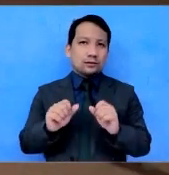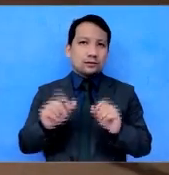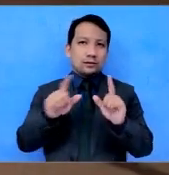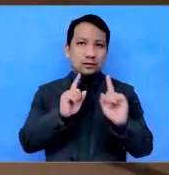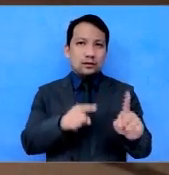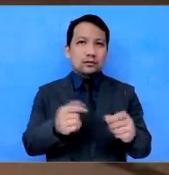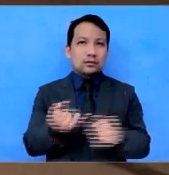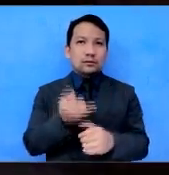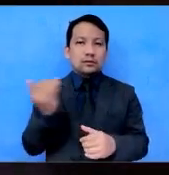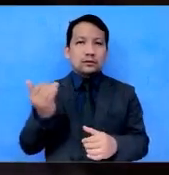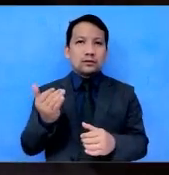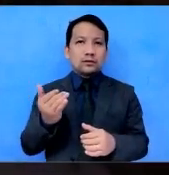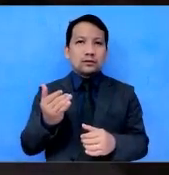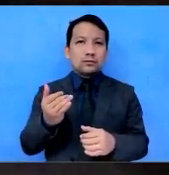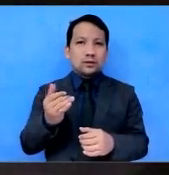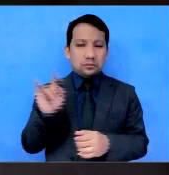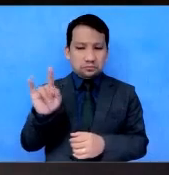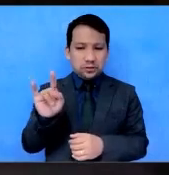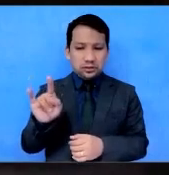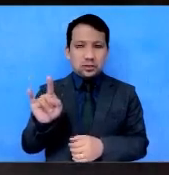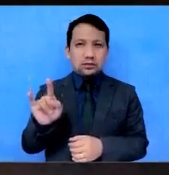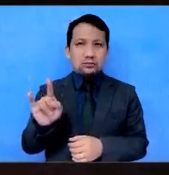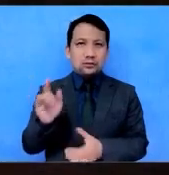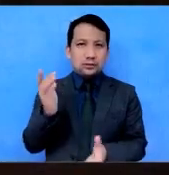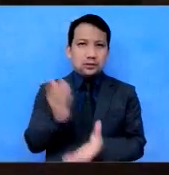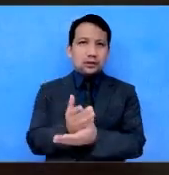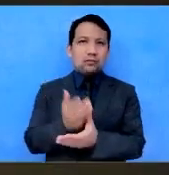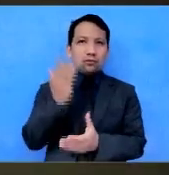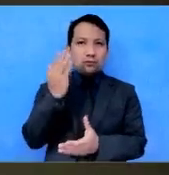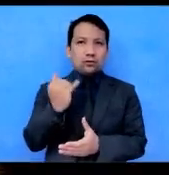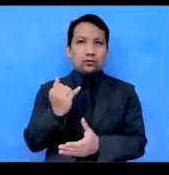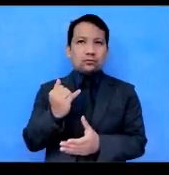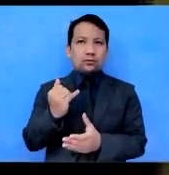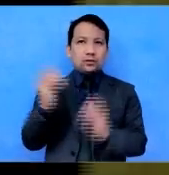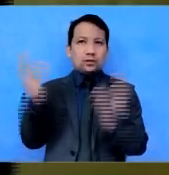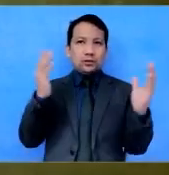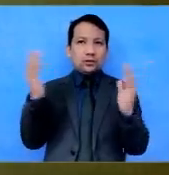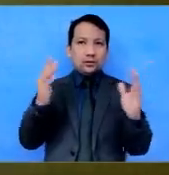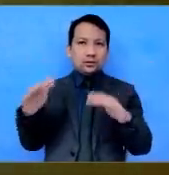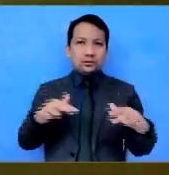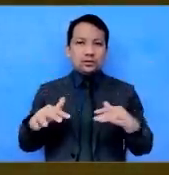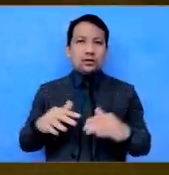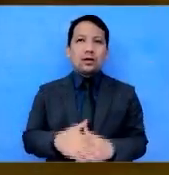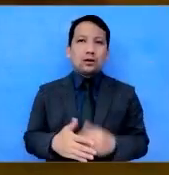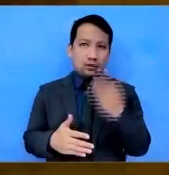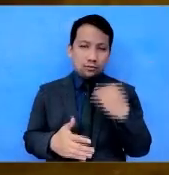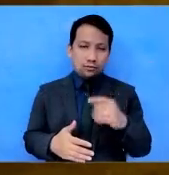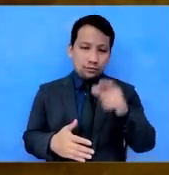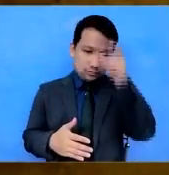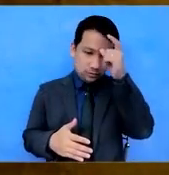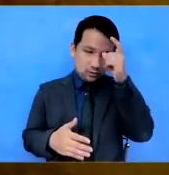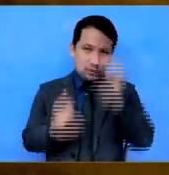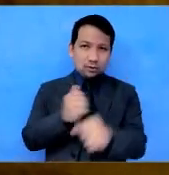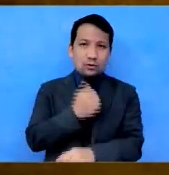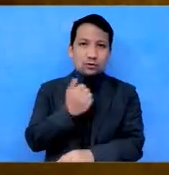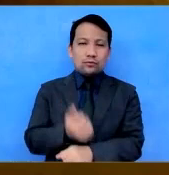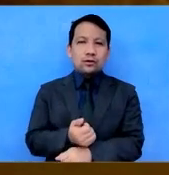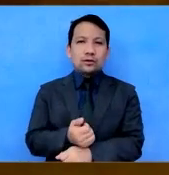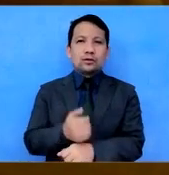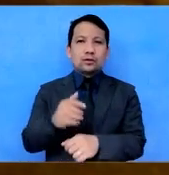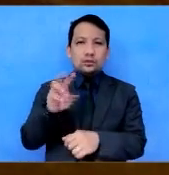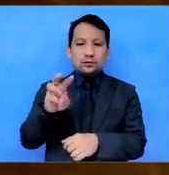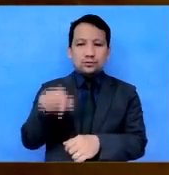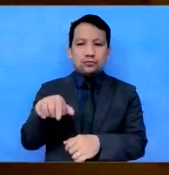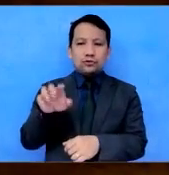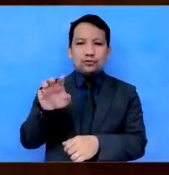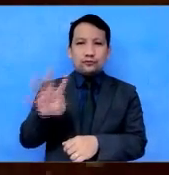pang mamamahayag, sandali ring natigil dahil sa lindol. Ayon sa Turkish authorities, magnitude